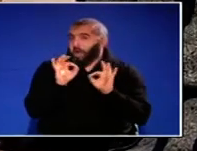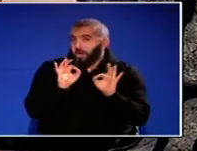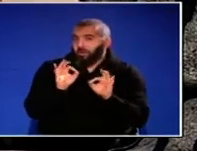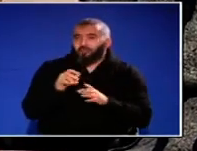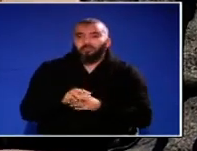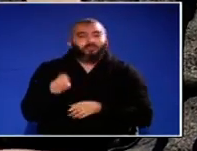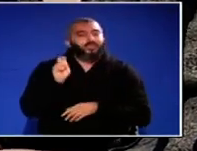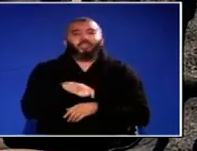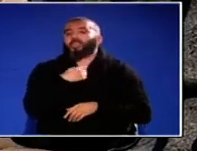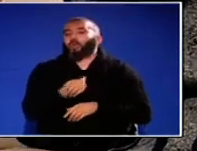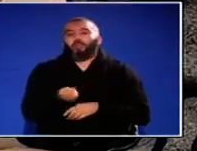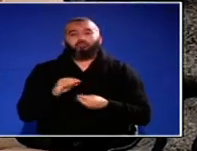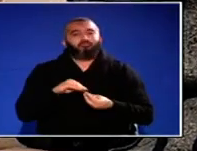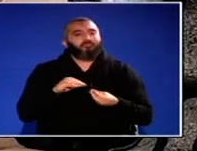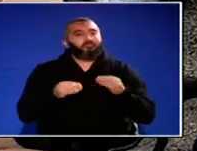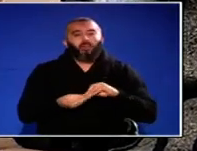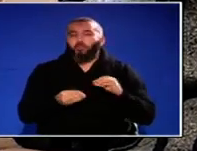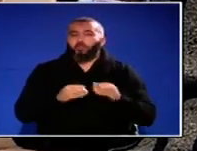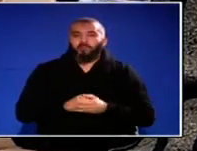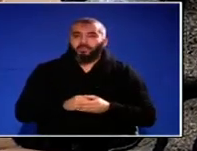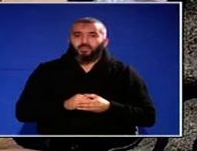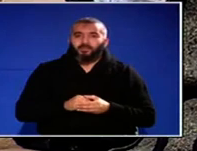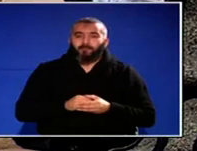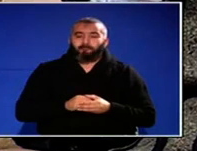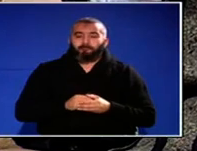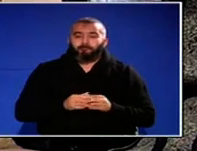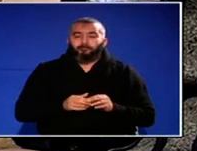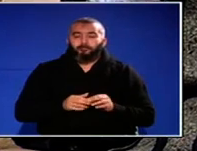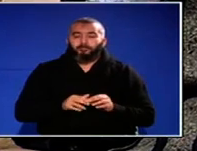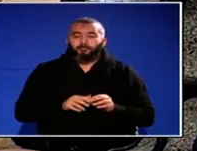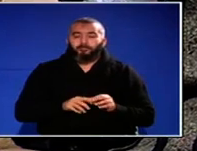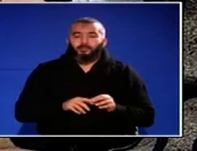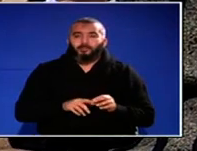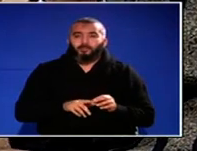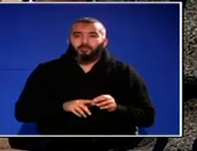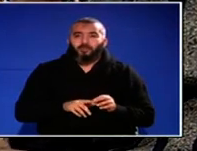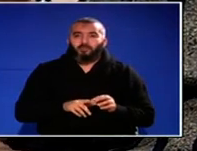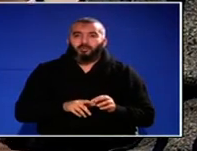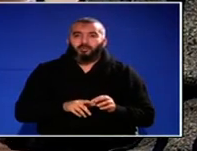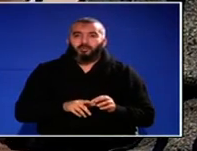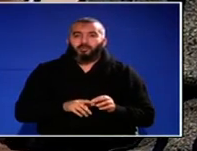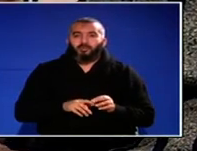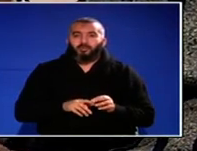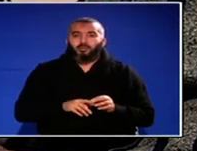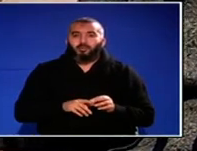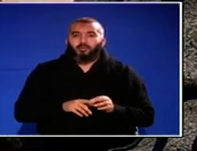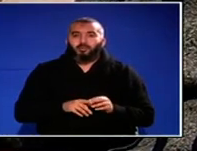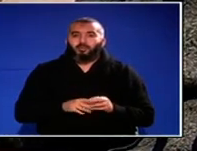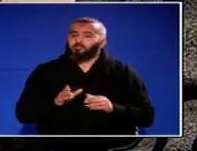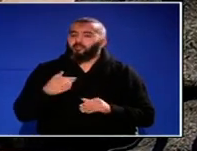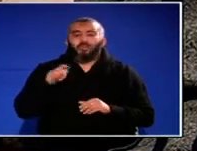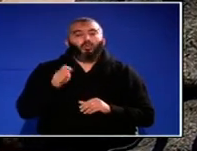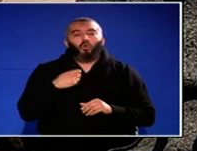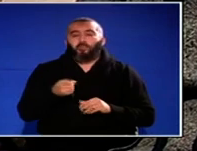نقل، فهذا ليس بالضروره ان يكون ذلك هو المعنى، هذاك المعنى ما دام هو لفظ مشترك فلما لا ناخذه على